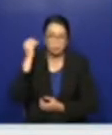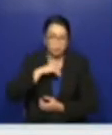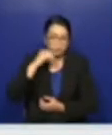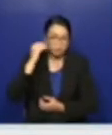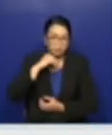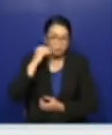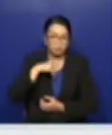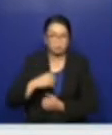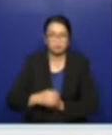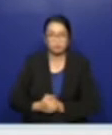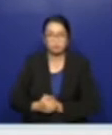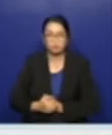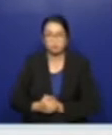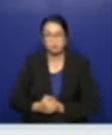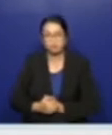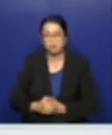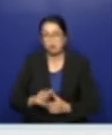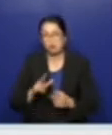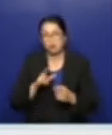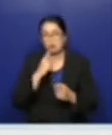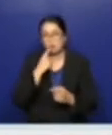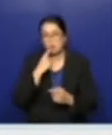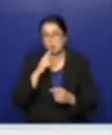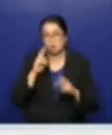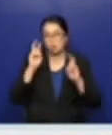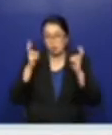ะพูดในข้อ3ข้อ5และข้อ11